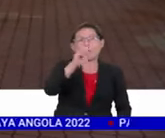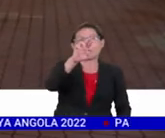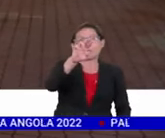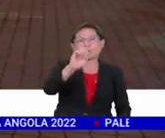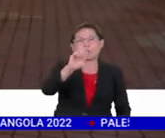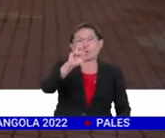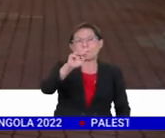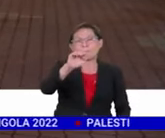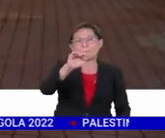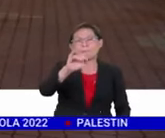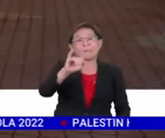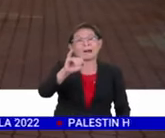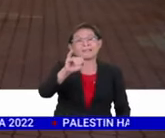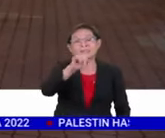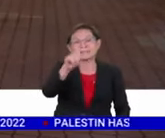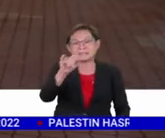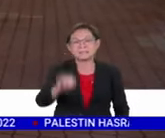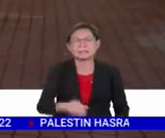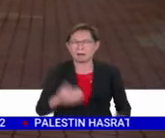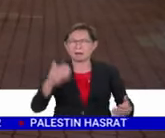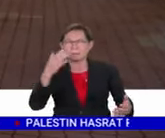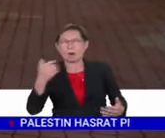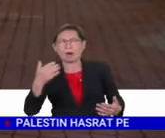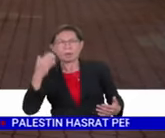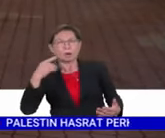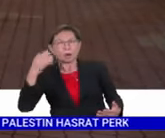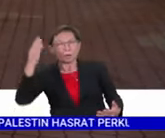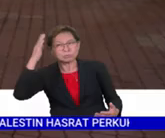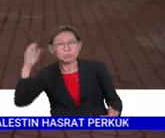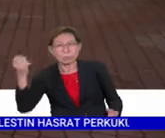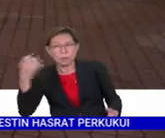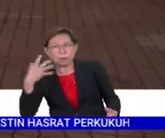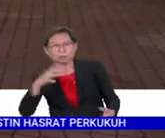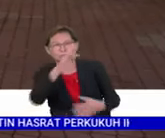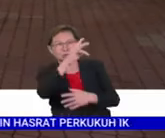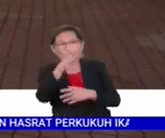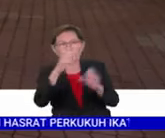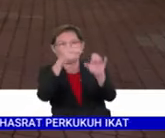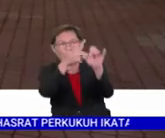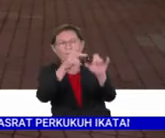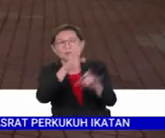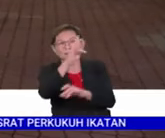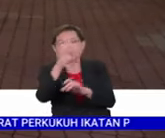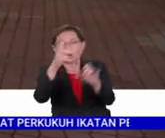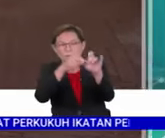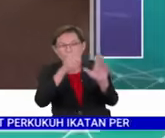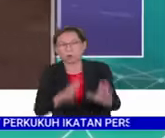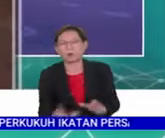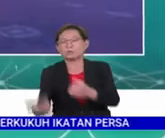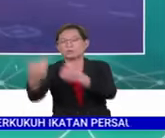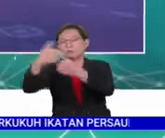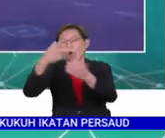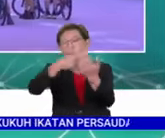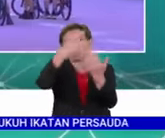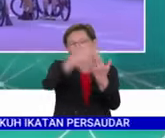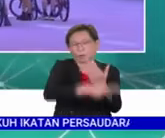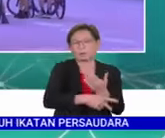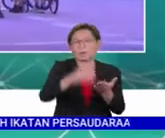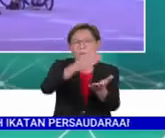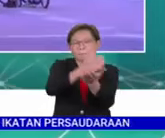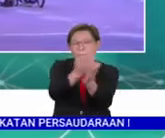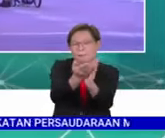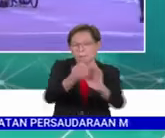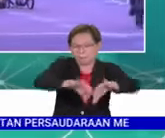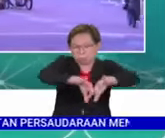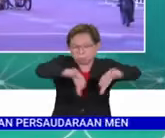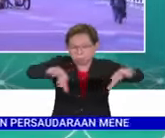lebih 700 peserta akan terlibat dalam program pada malam ini yang mana mereka dibahagikan